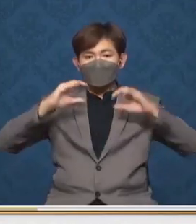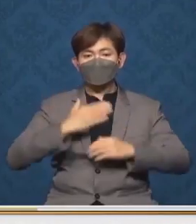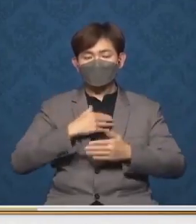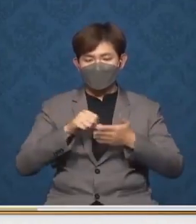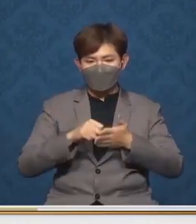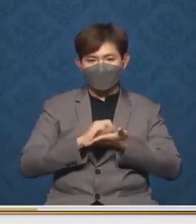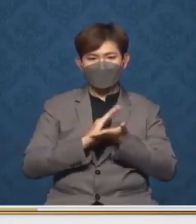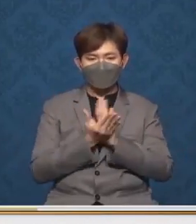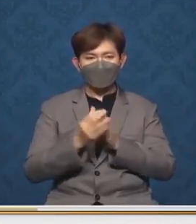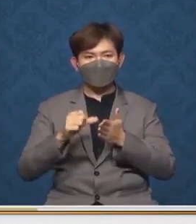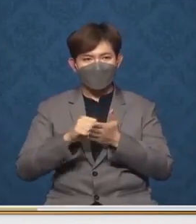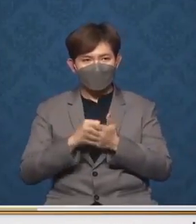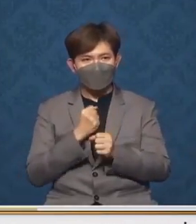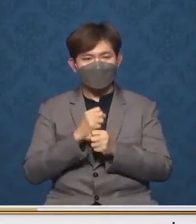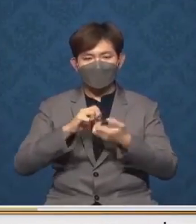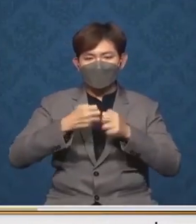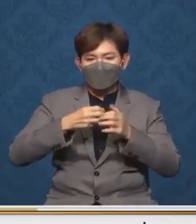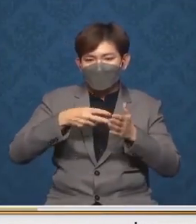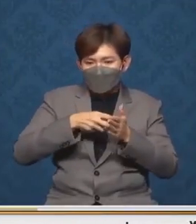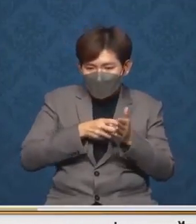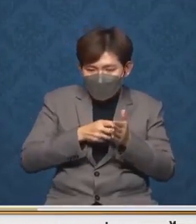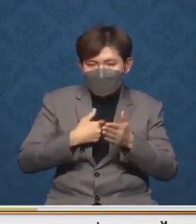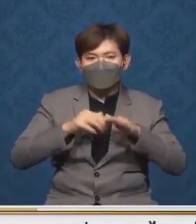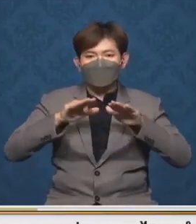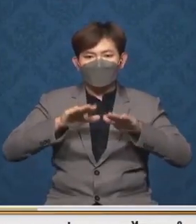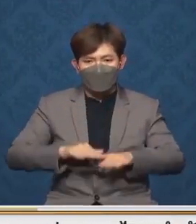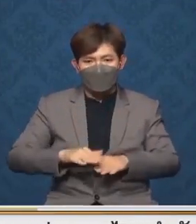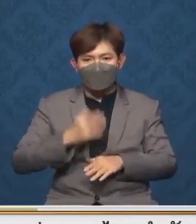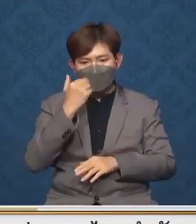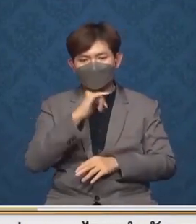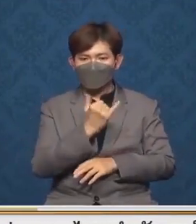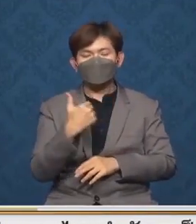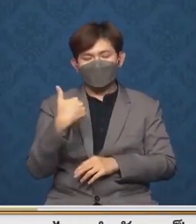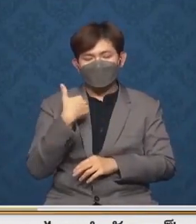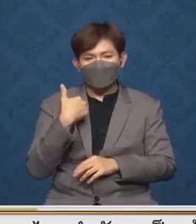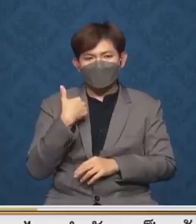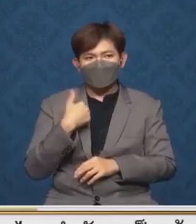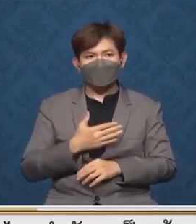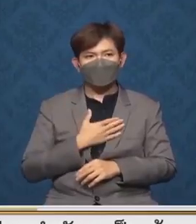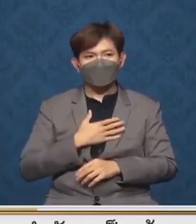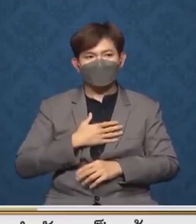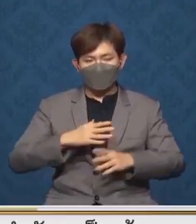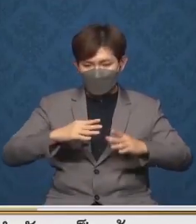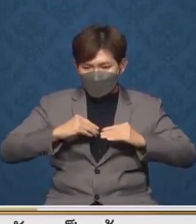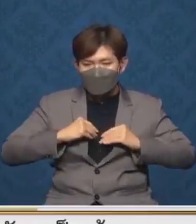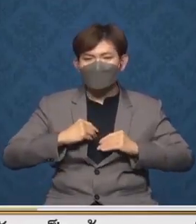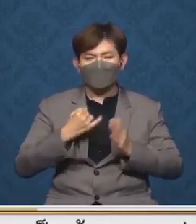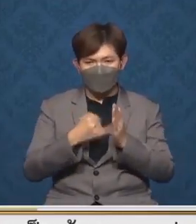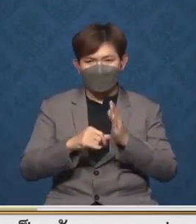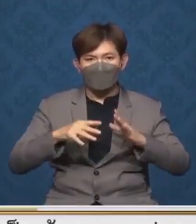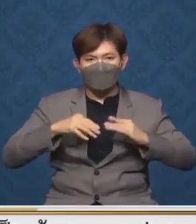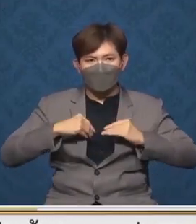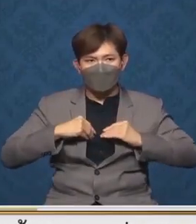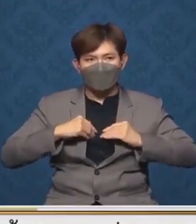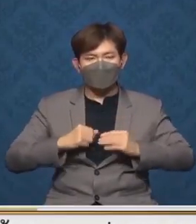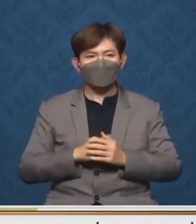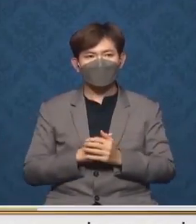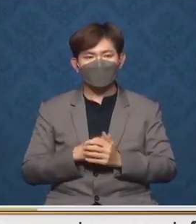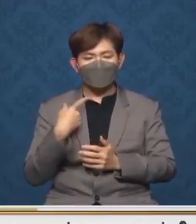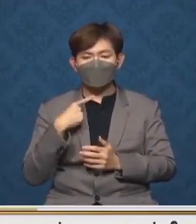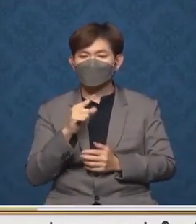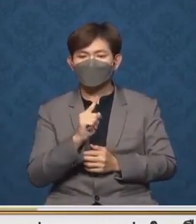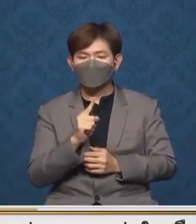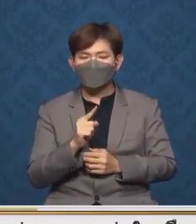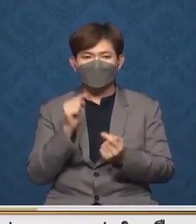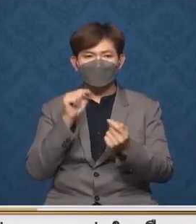ปรับปรุงแก้ไขเพื่อลดจุดอ่อนในการทำงานที่อาจจะยังมีอยู่บ้างผมไม่เคยปฏิเสธทุกอย่างนะครับอันที่จะเป็นประโยชน์ต่